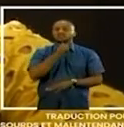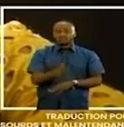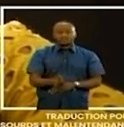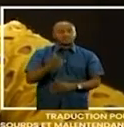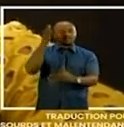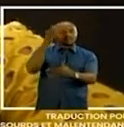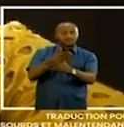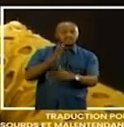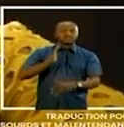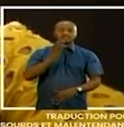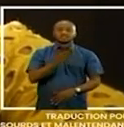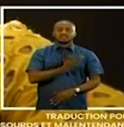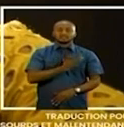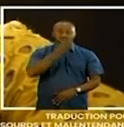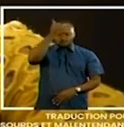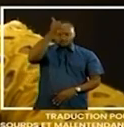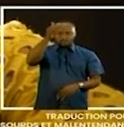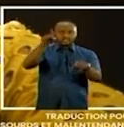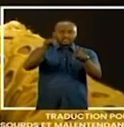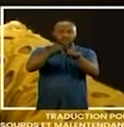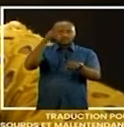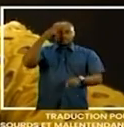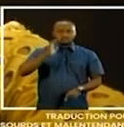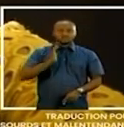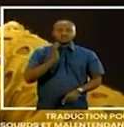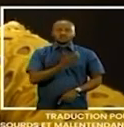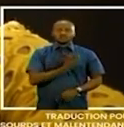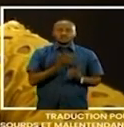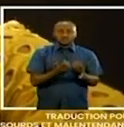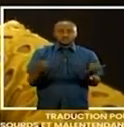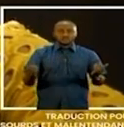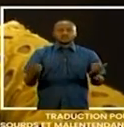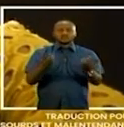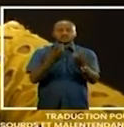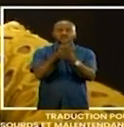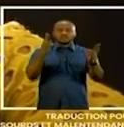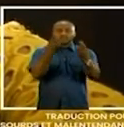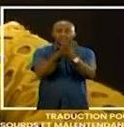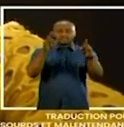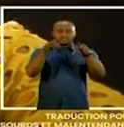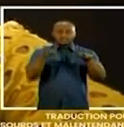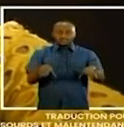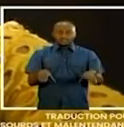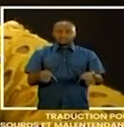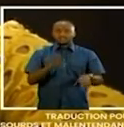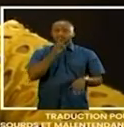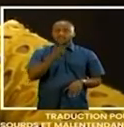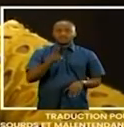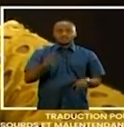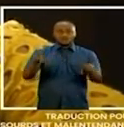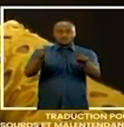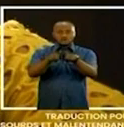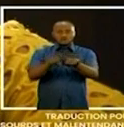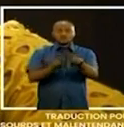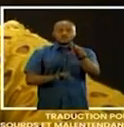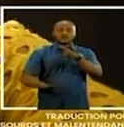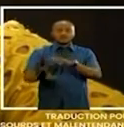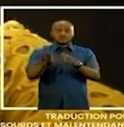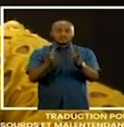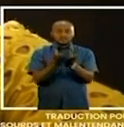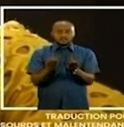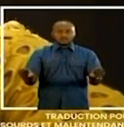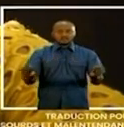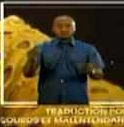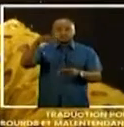et menacent notre avenir et celui de nos enfants. La RDC s'est récemment positionnée à juste titre